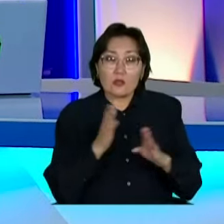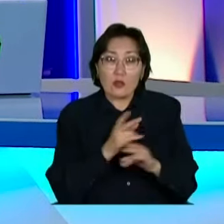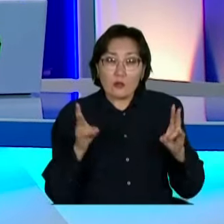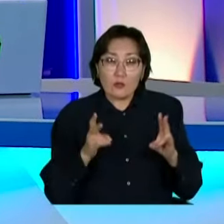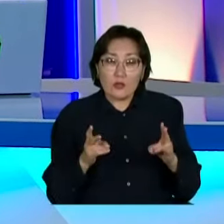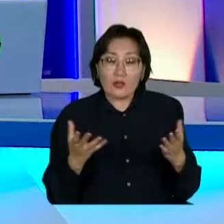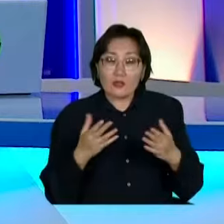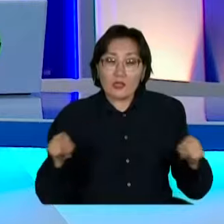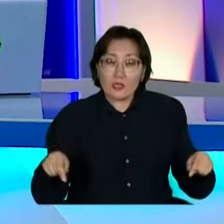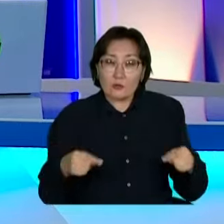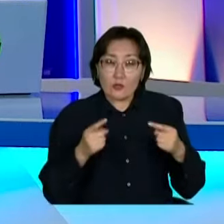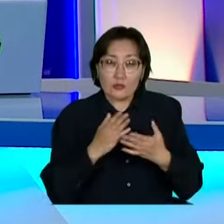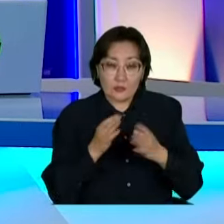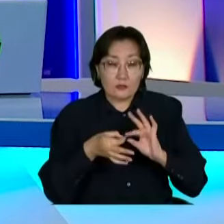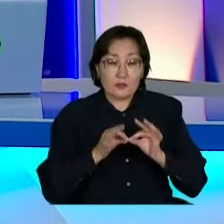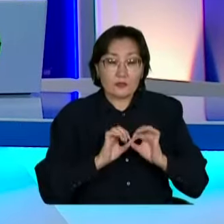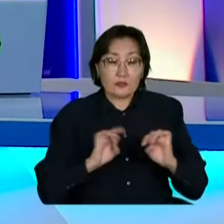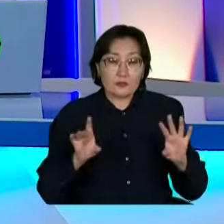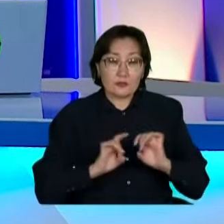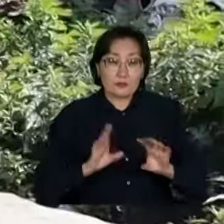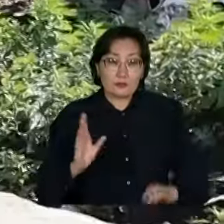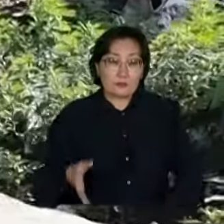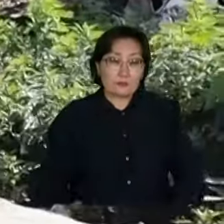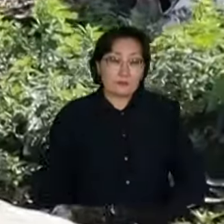қалай қалпына келтіріледі? Тілші тарқатады.